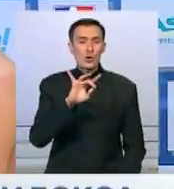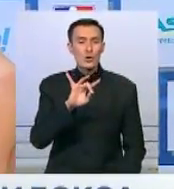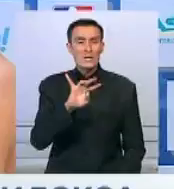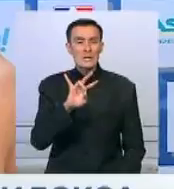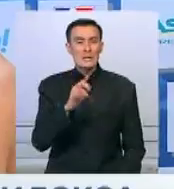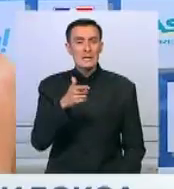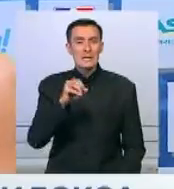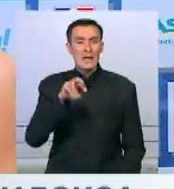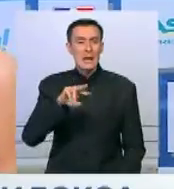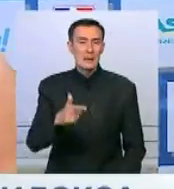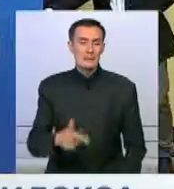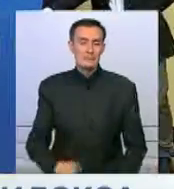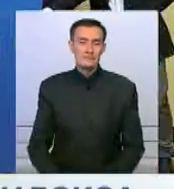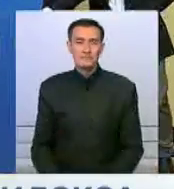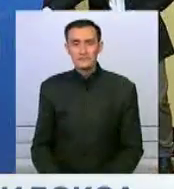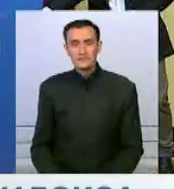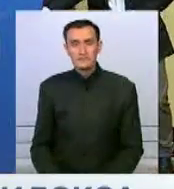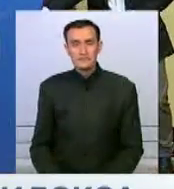Иглесиас.